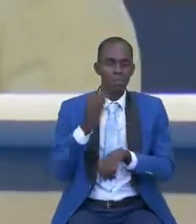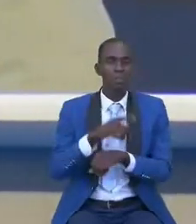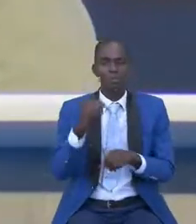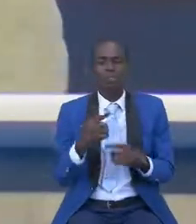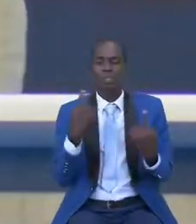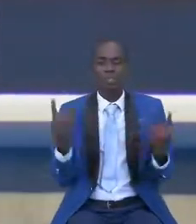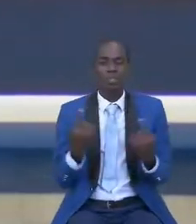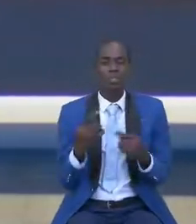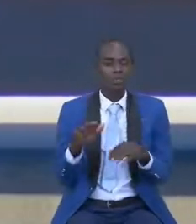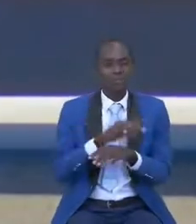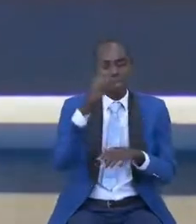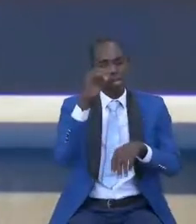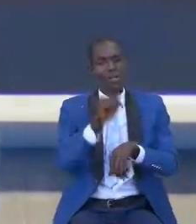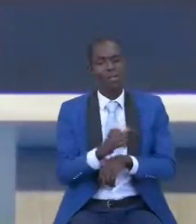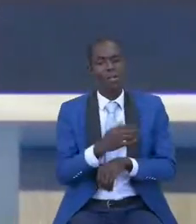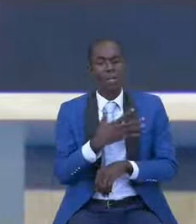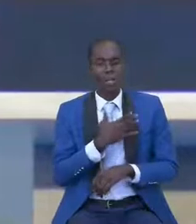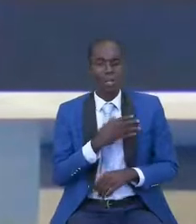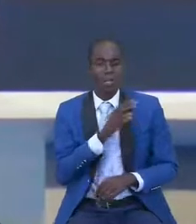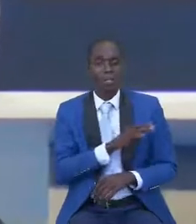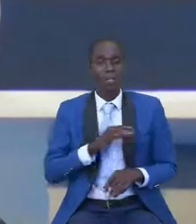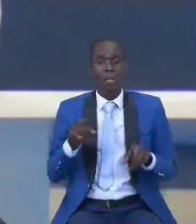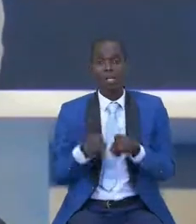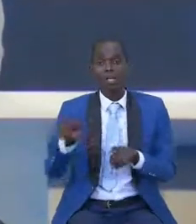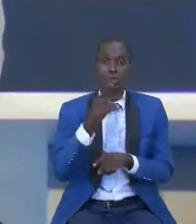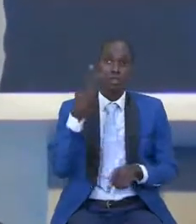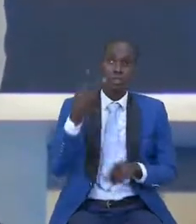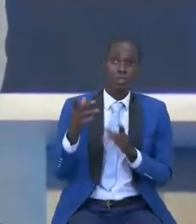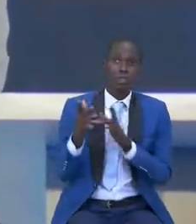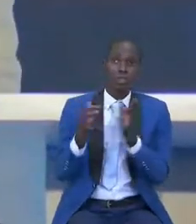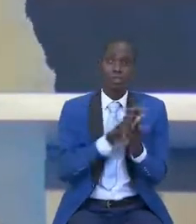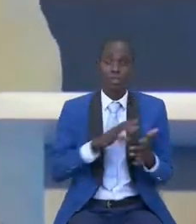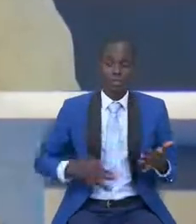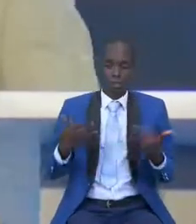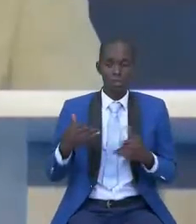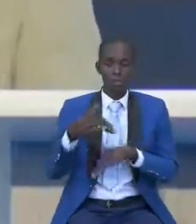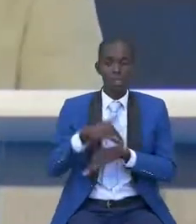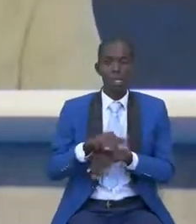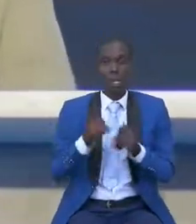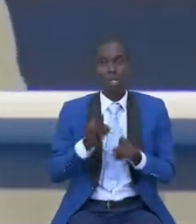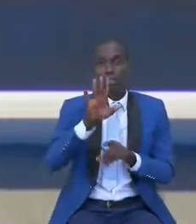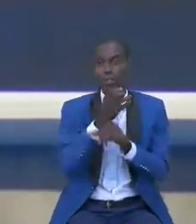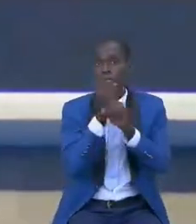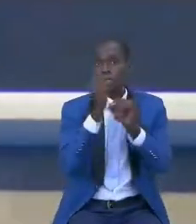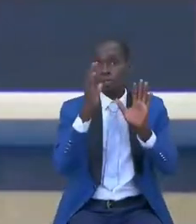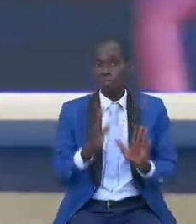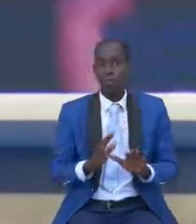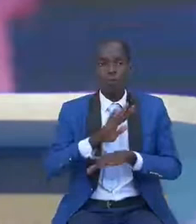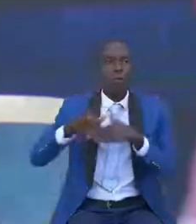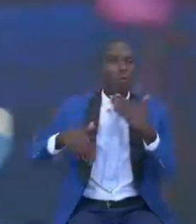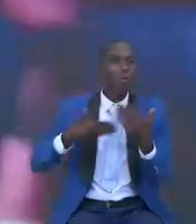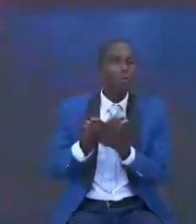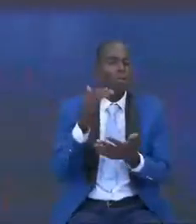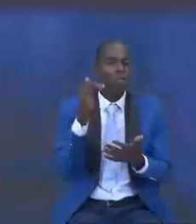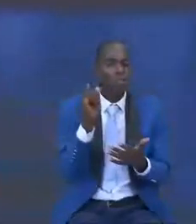nature pécheresse, l'habitude des péchés et le caractère pécheur. Comme tu vois Jésus ce soir, comme ton